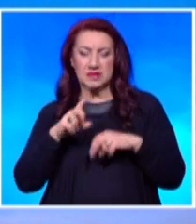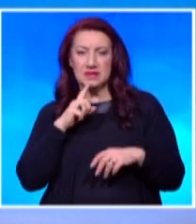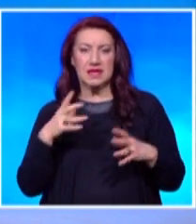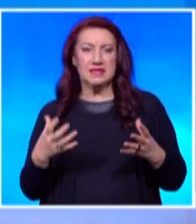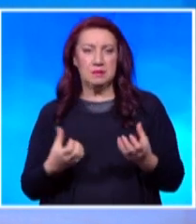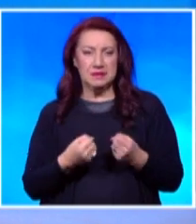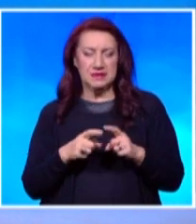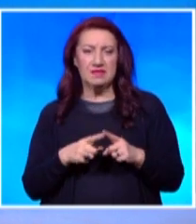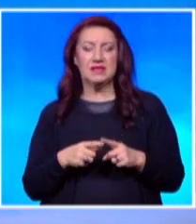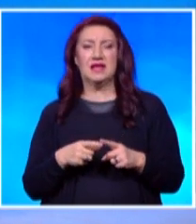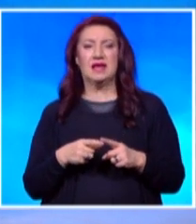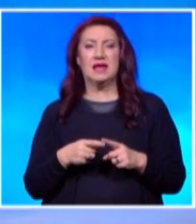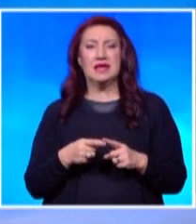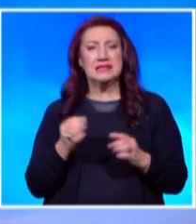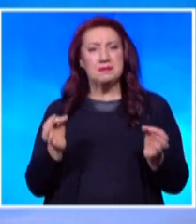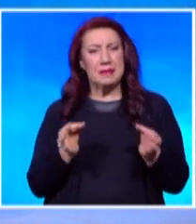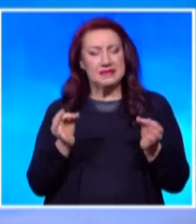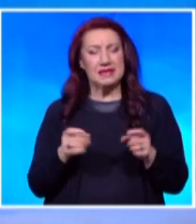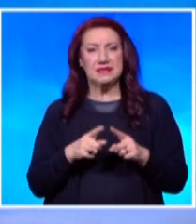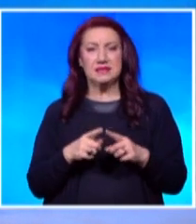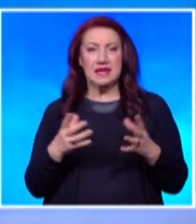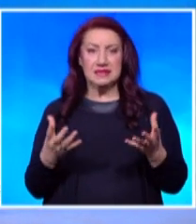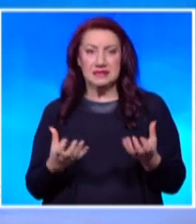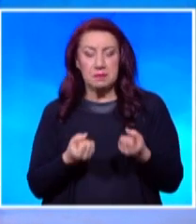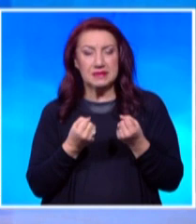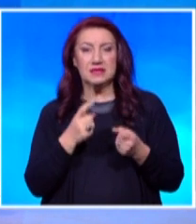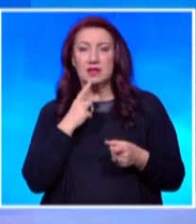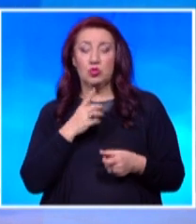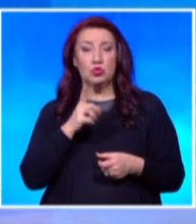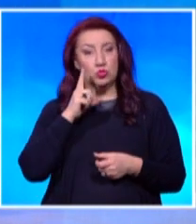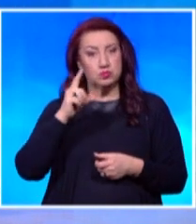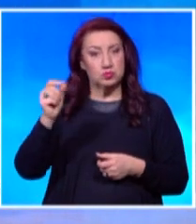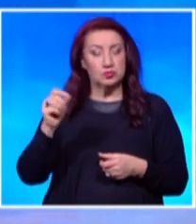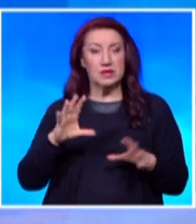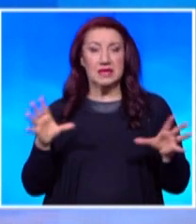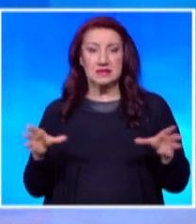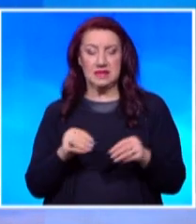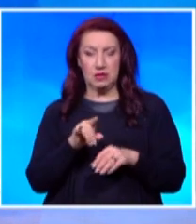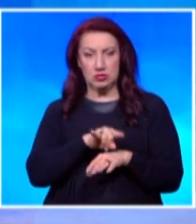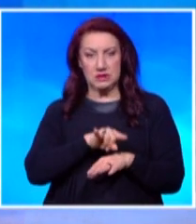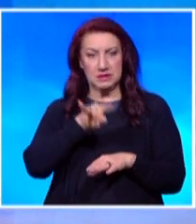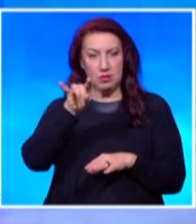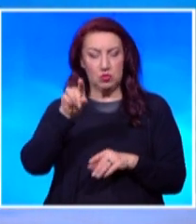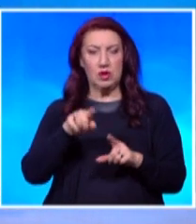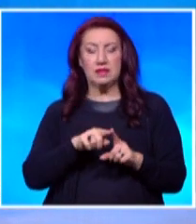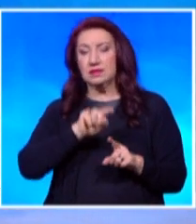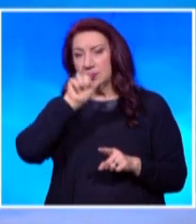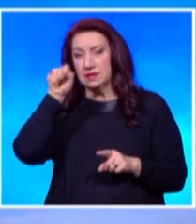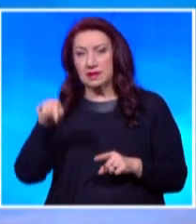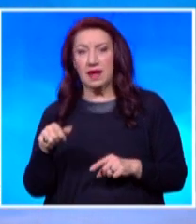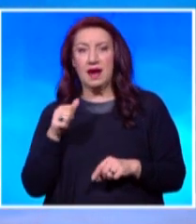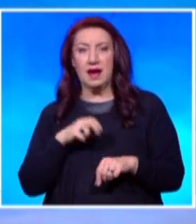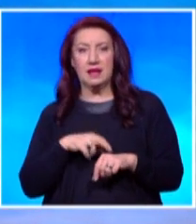специалисти, спасители, които да тръгнат и с оборудването да тръгнат заедно с двата спартана да пътуват към Адана.